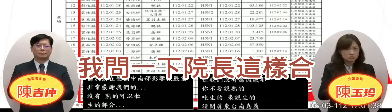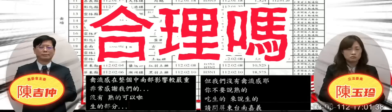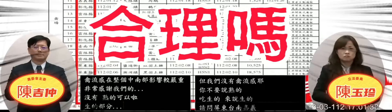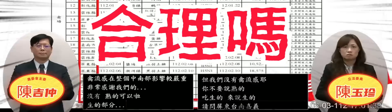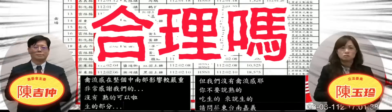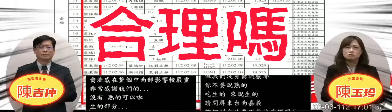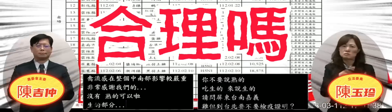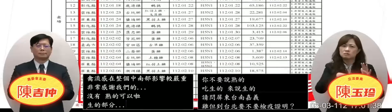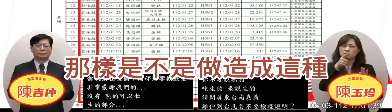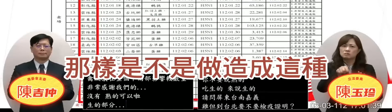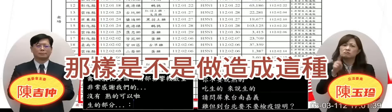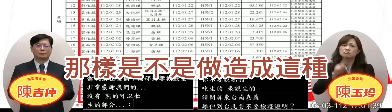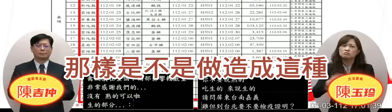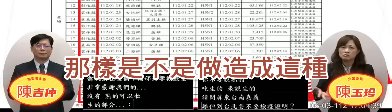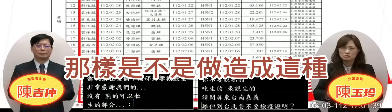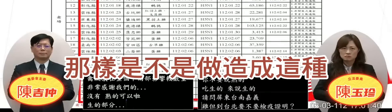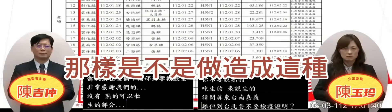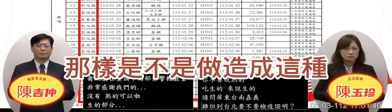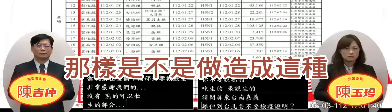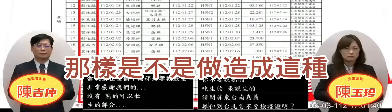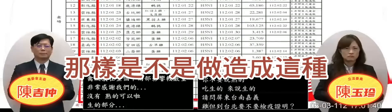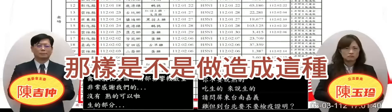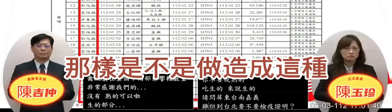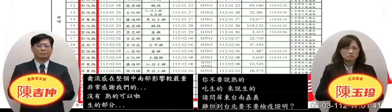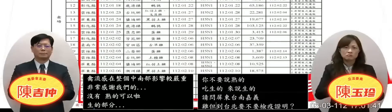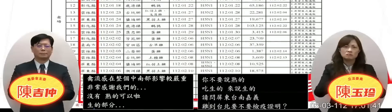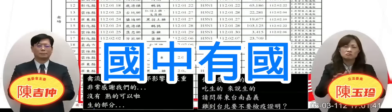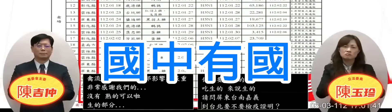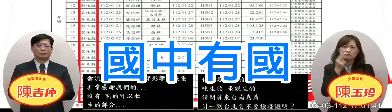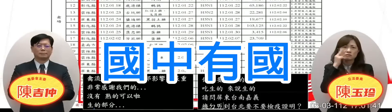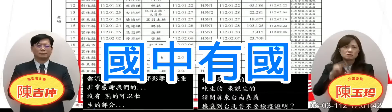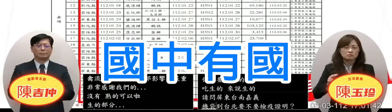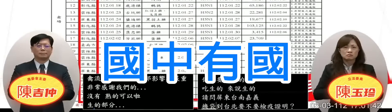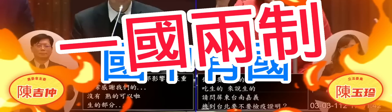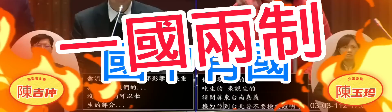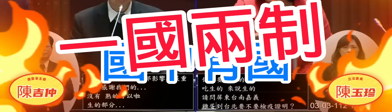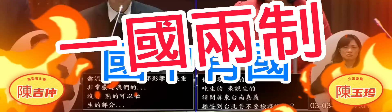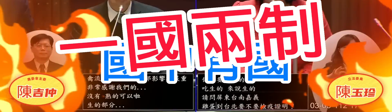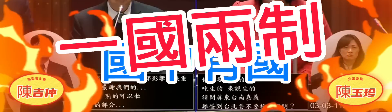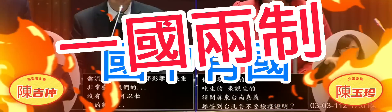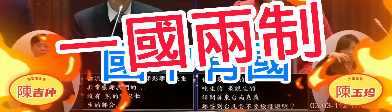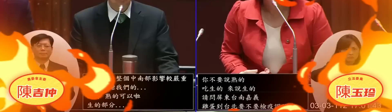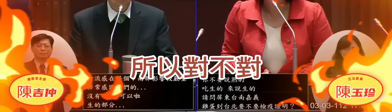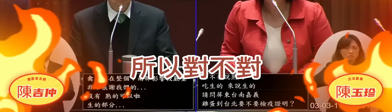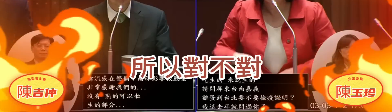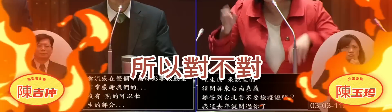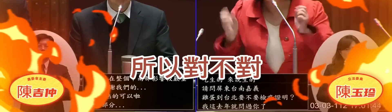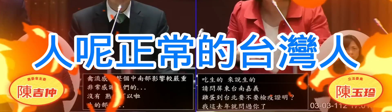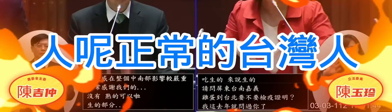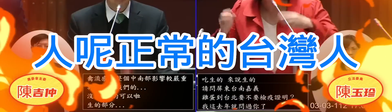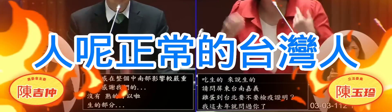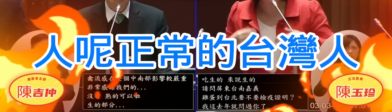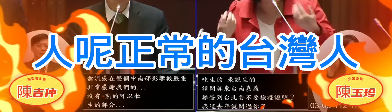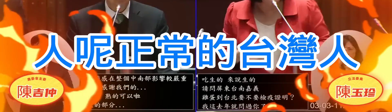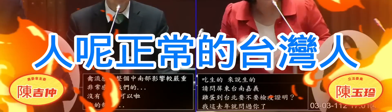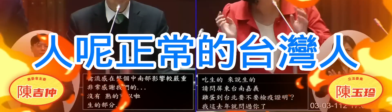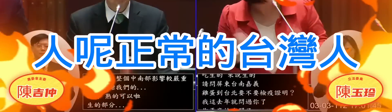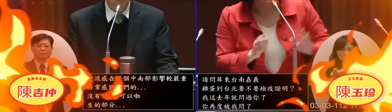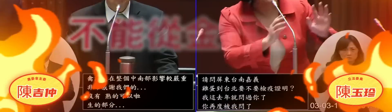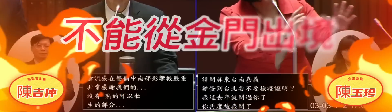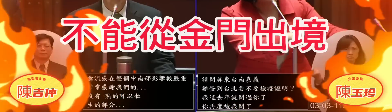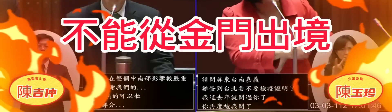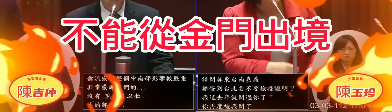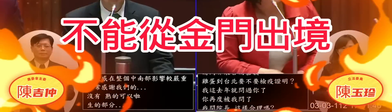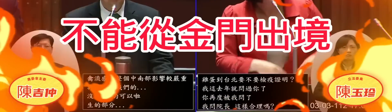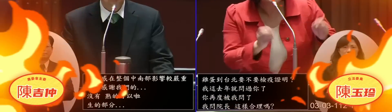样合理吗？那样是不是做造成这种国中有国、一国两制，对不对？人呢？正常的台湾人